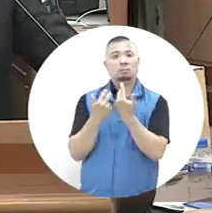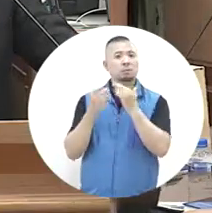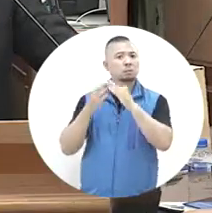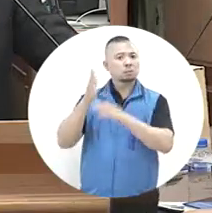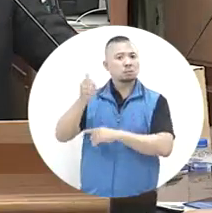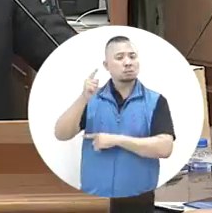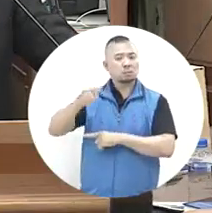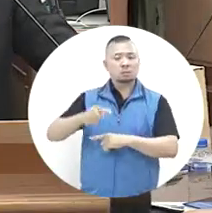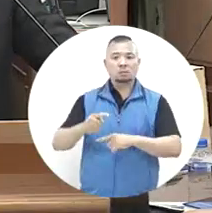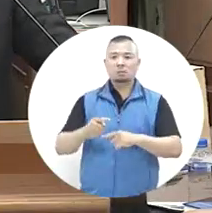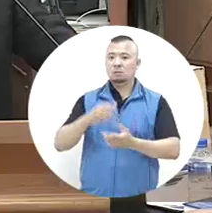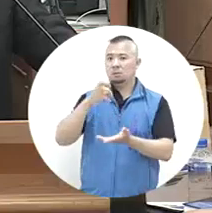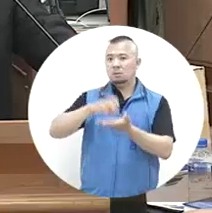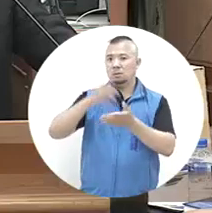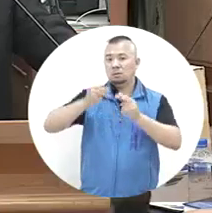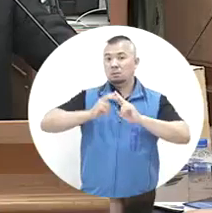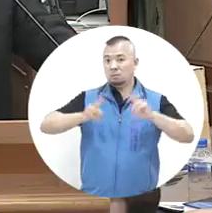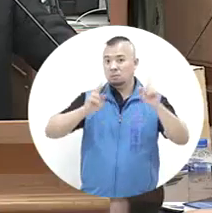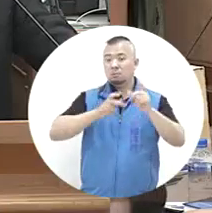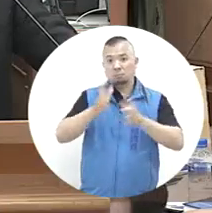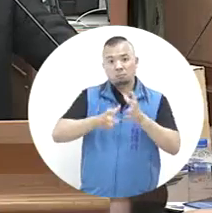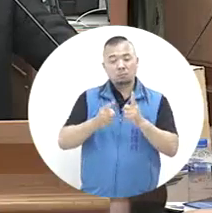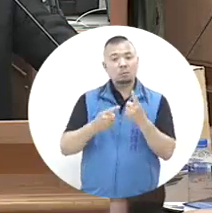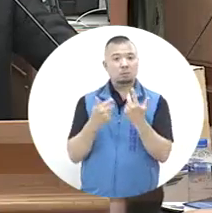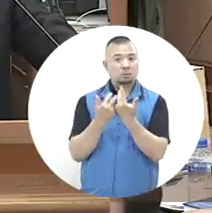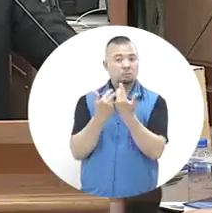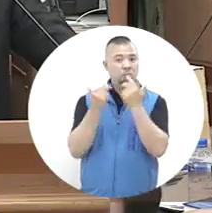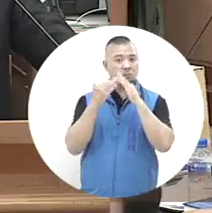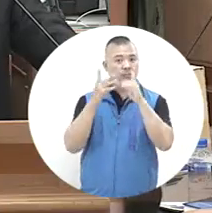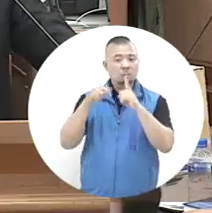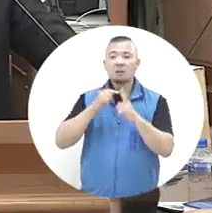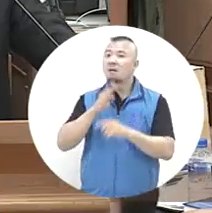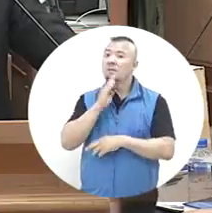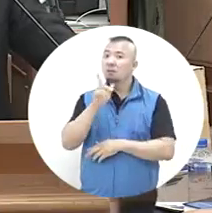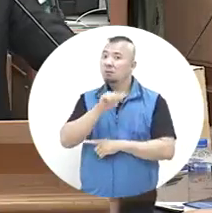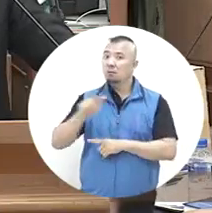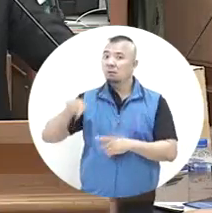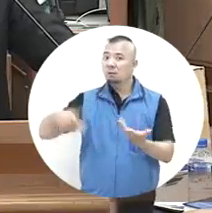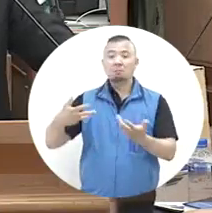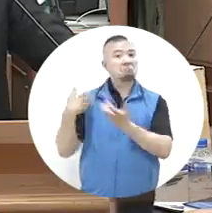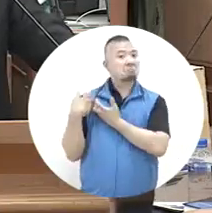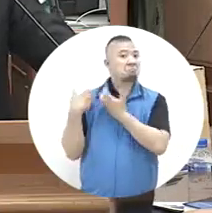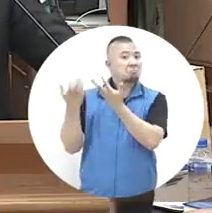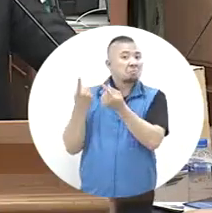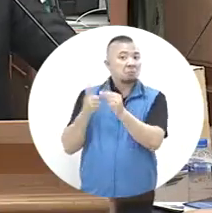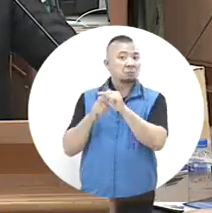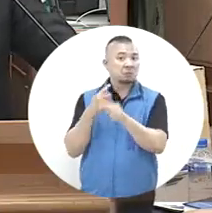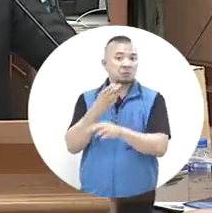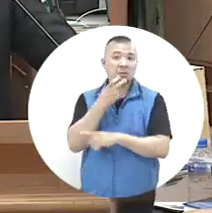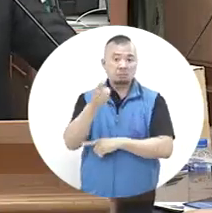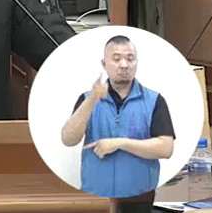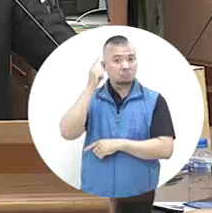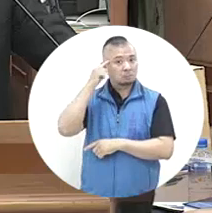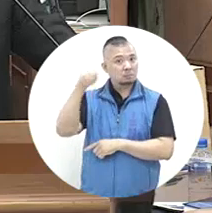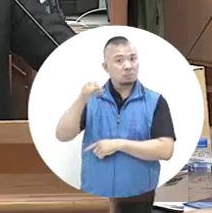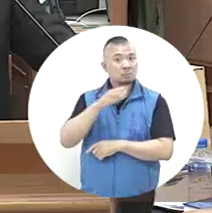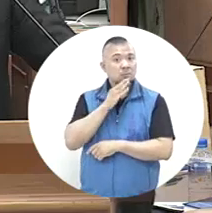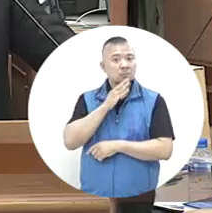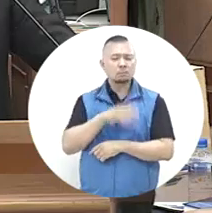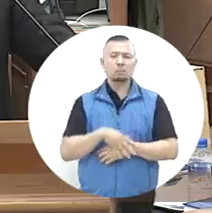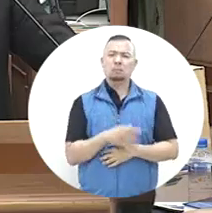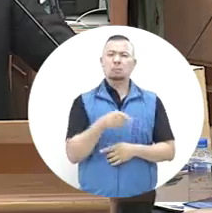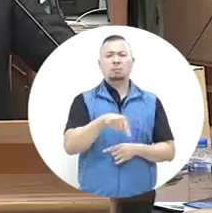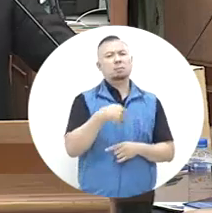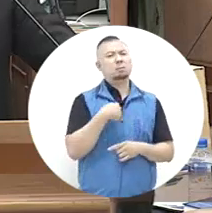厂在新北市，你可以完全不用管核废料的问题，全部推给中央，这是你的看法对不对？ 我不是推给中